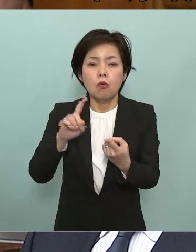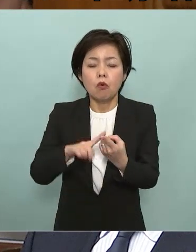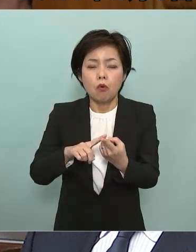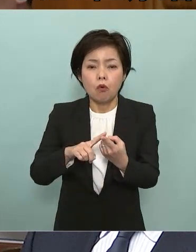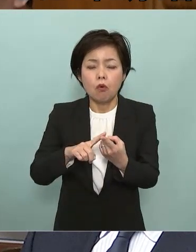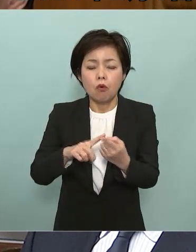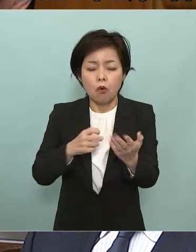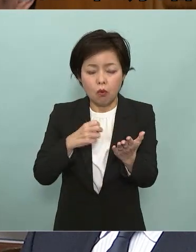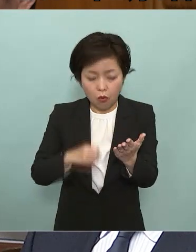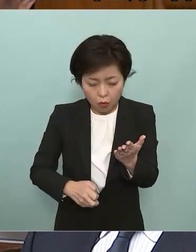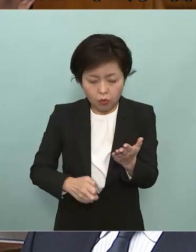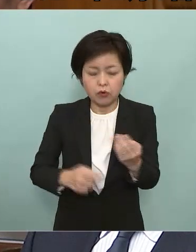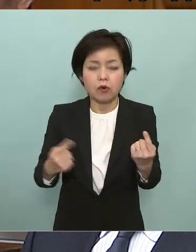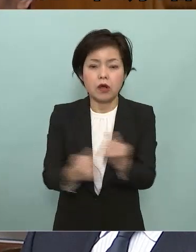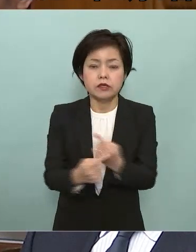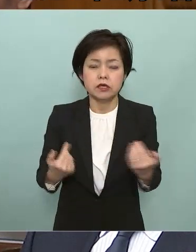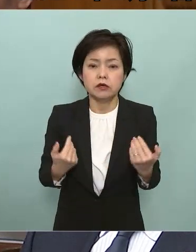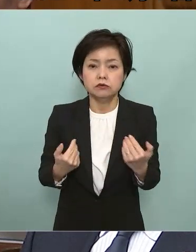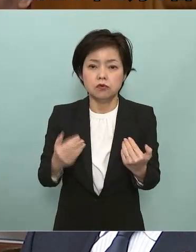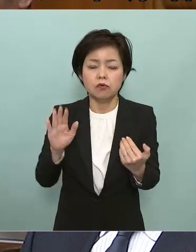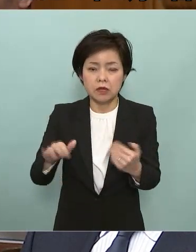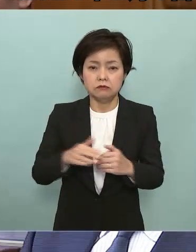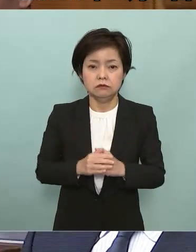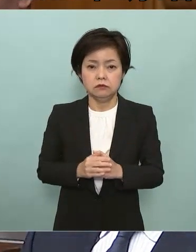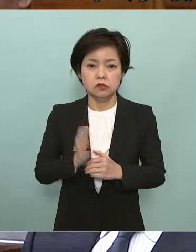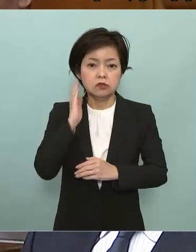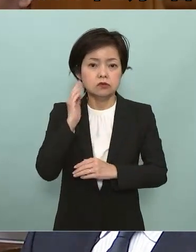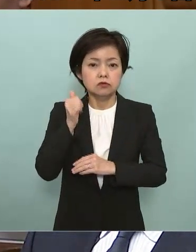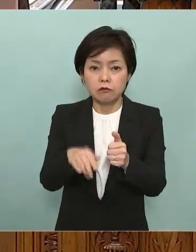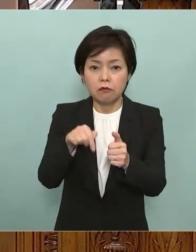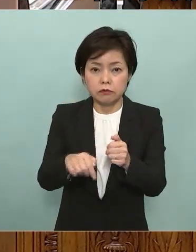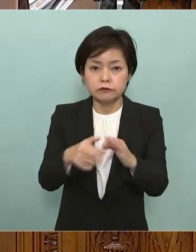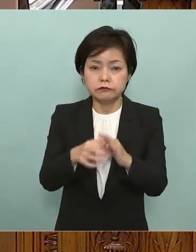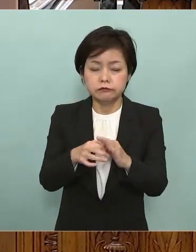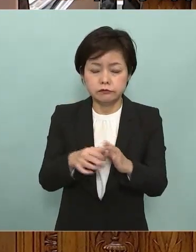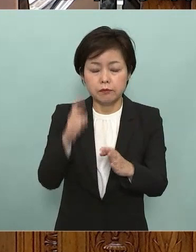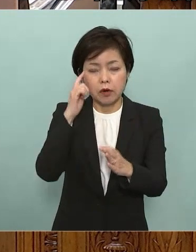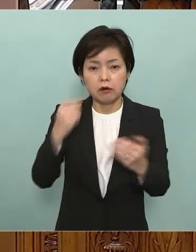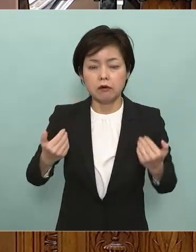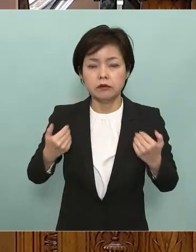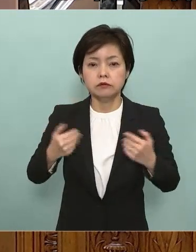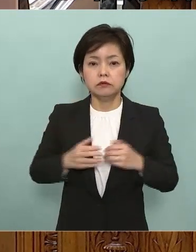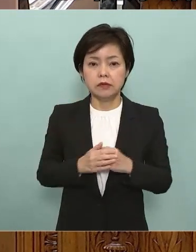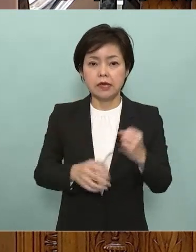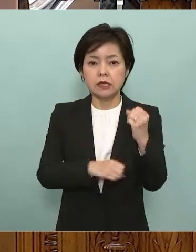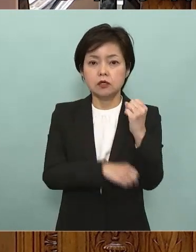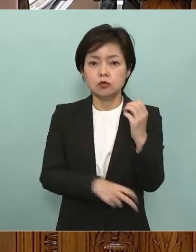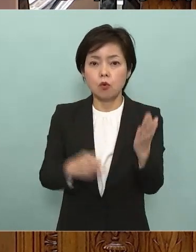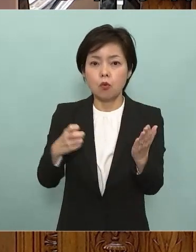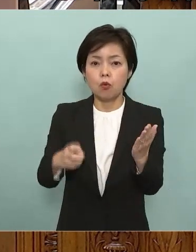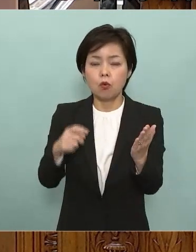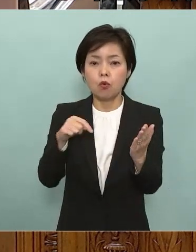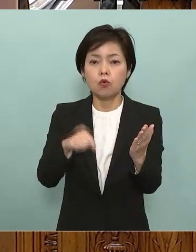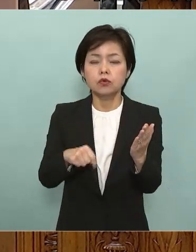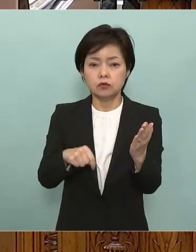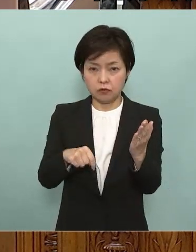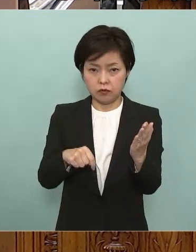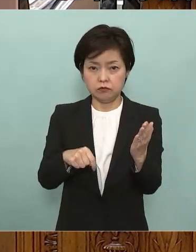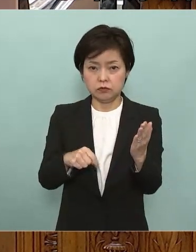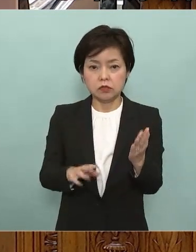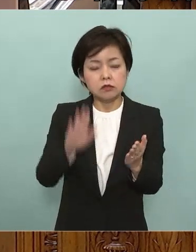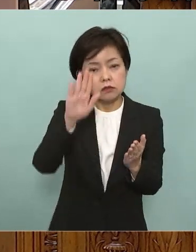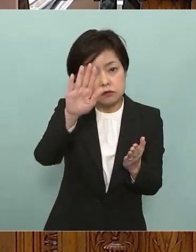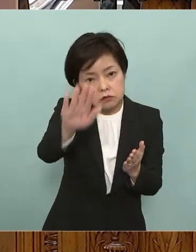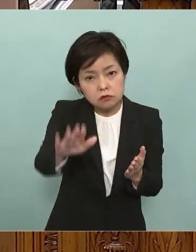不可欠と考えますが、総理の見解を伺います。 環境基本法では将来世代の利